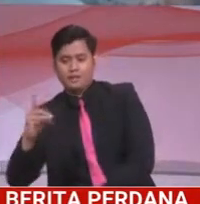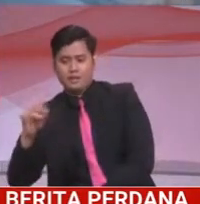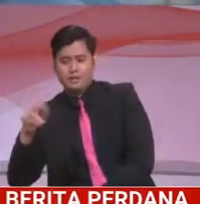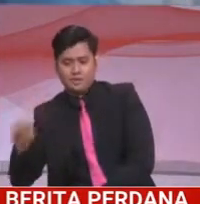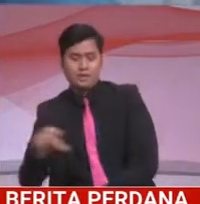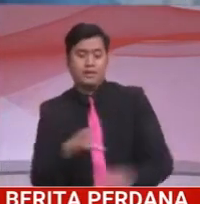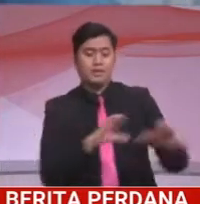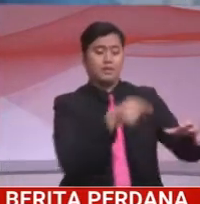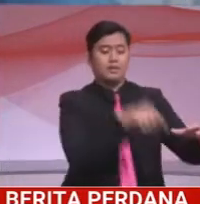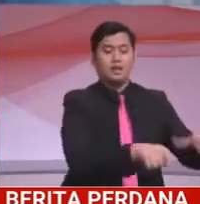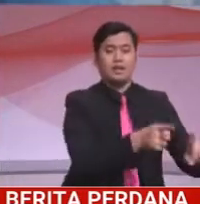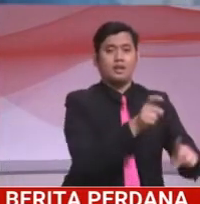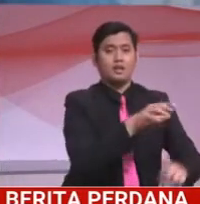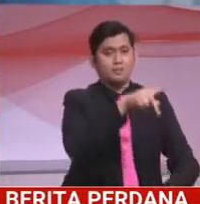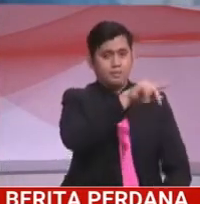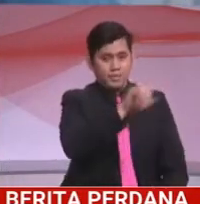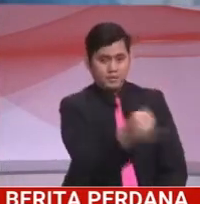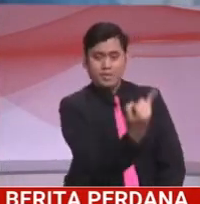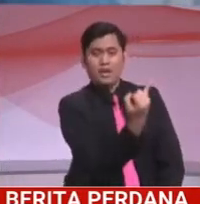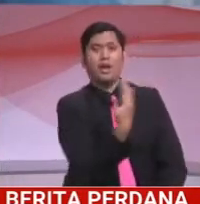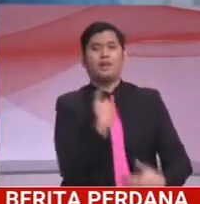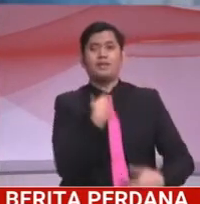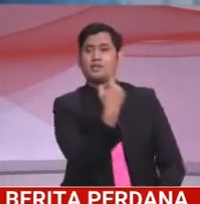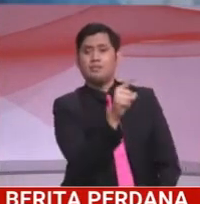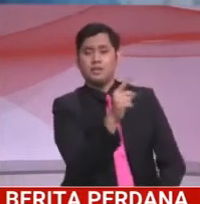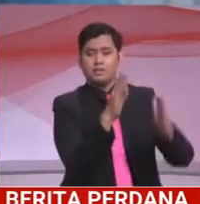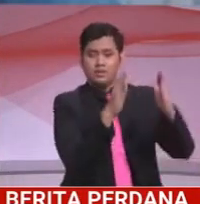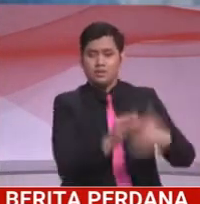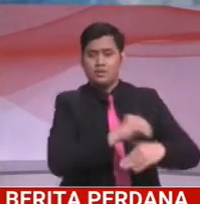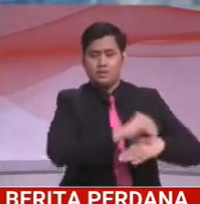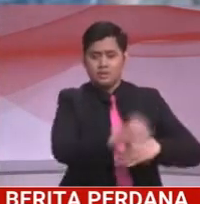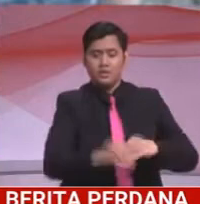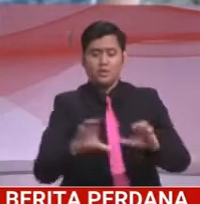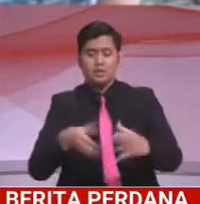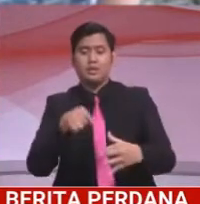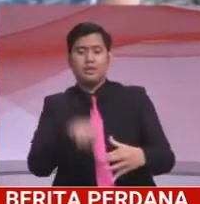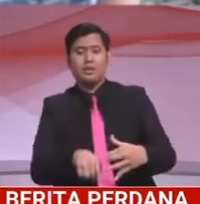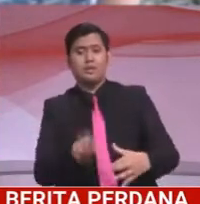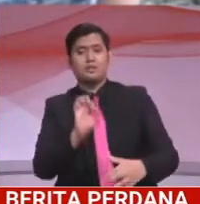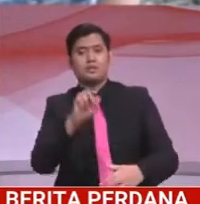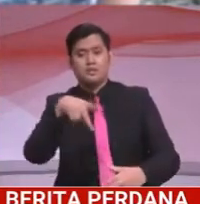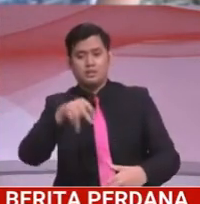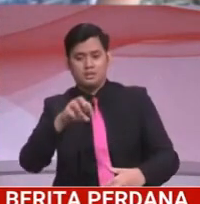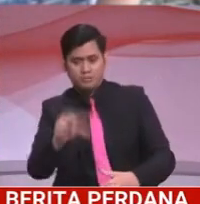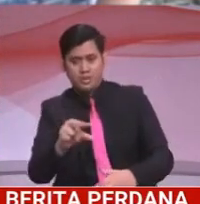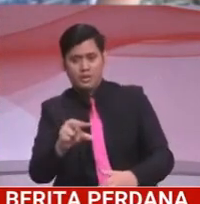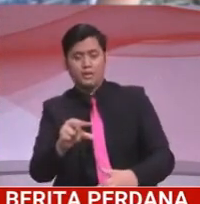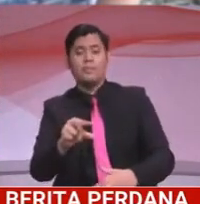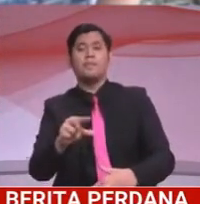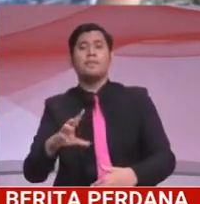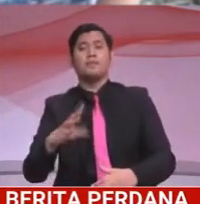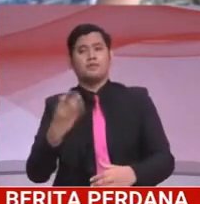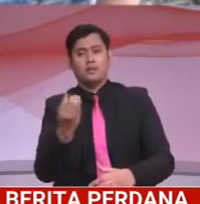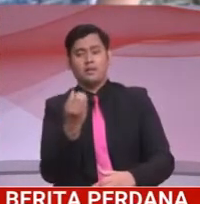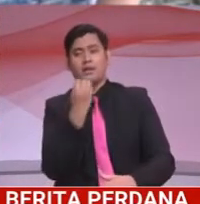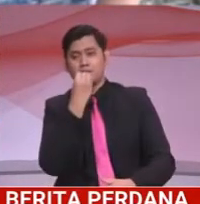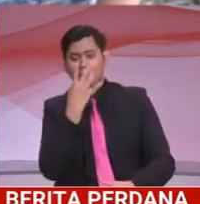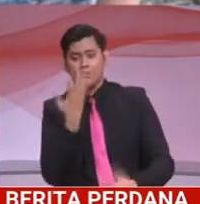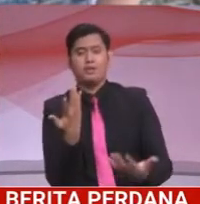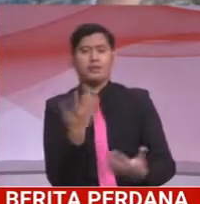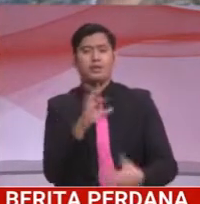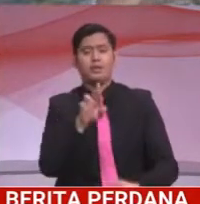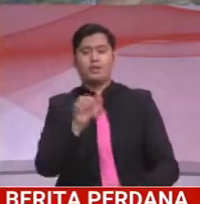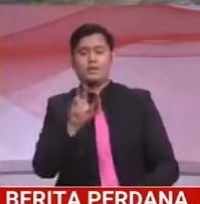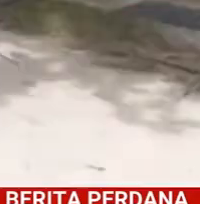daerah Petaling dengan 11 quetion citan plus Thailand Kok pulau melibatkan daerah Serpong di Selangor serta Seremban dan